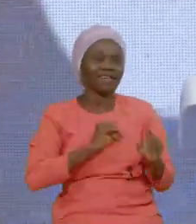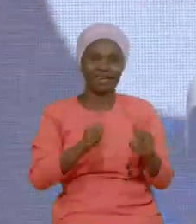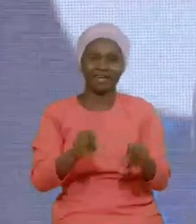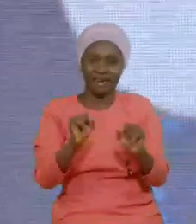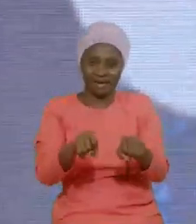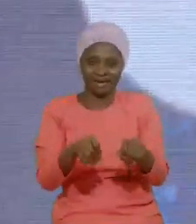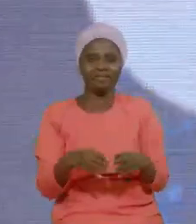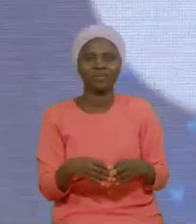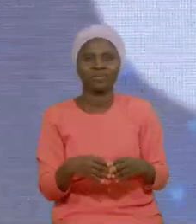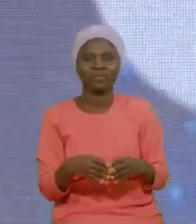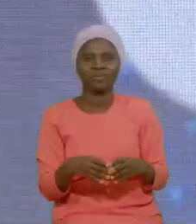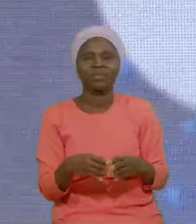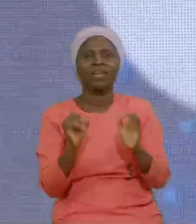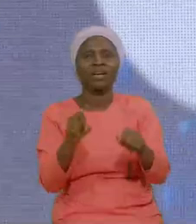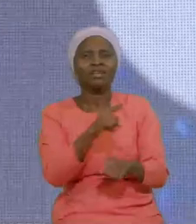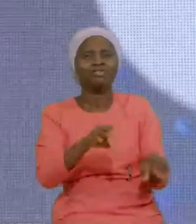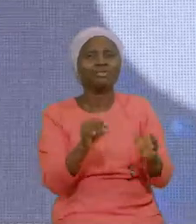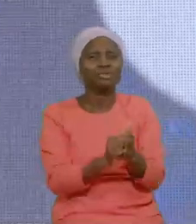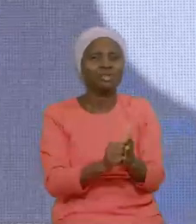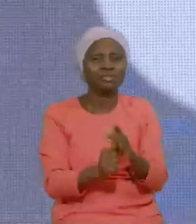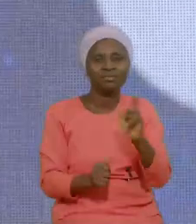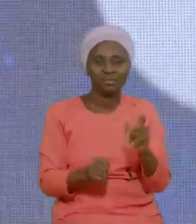Est-ce que tu peux apprendre ça? Oui, je peux.